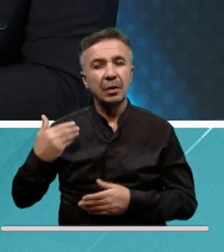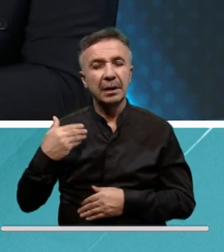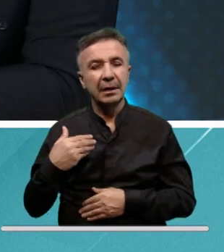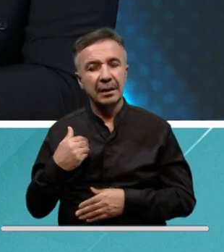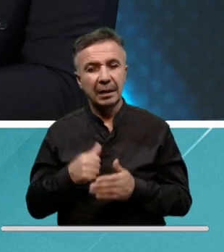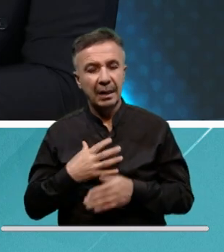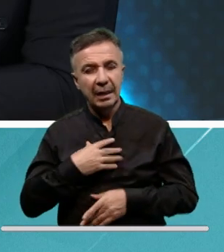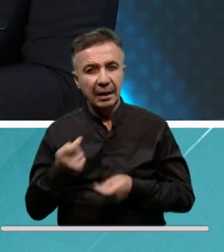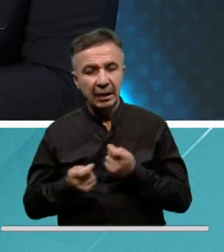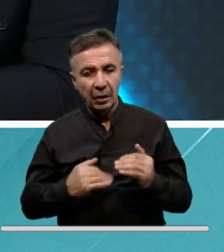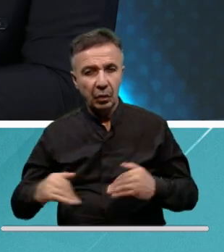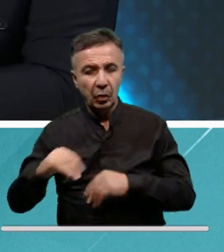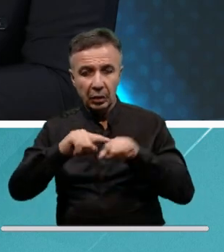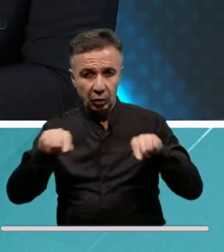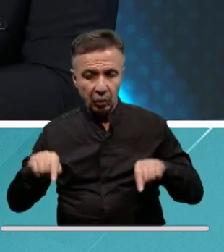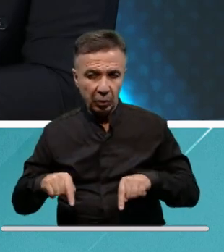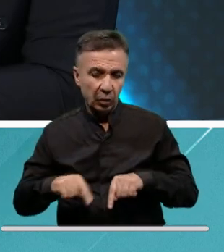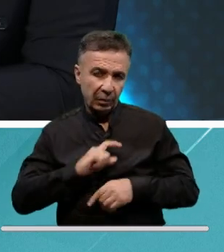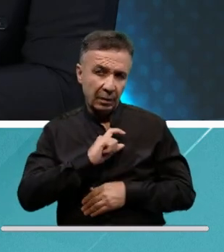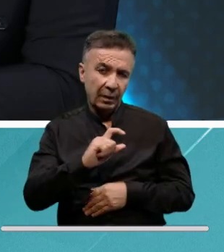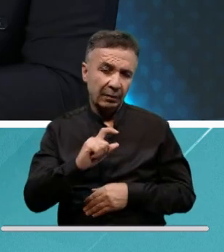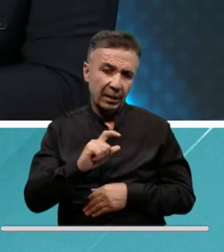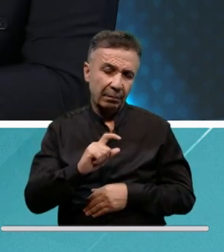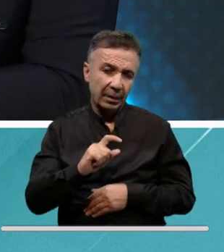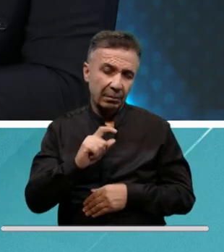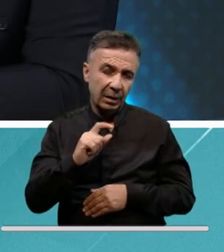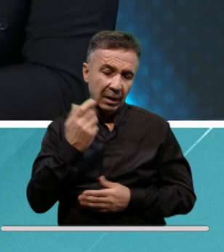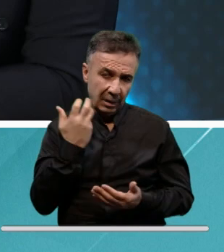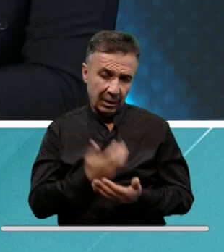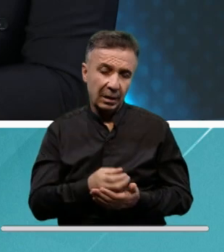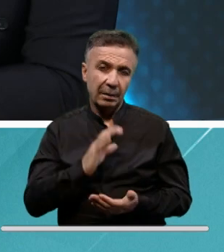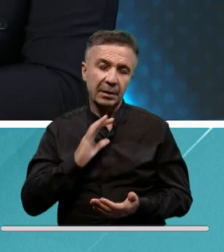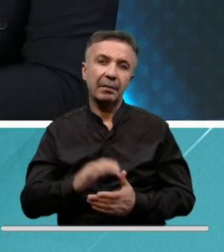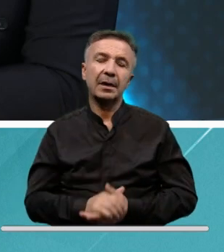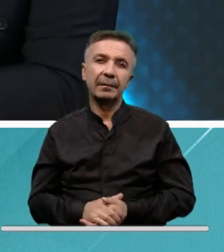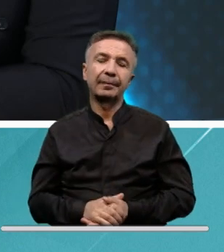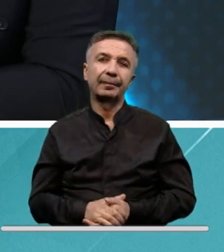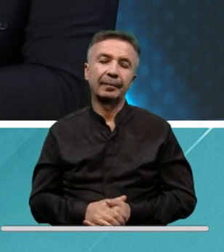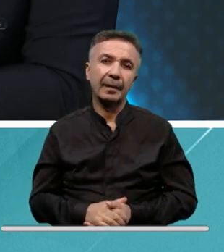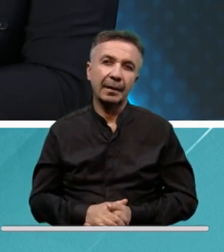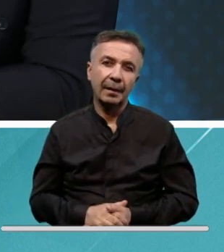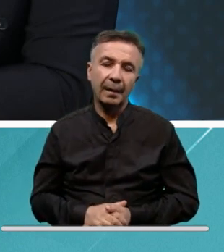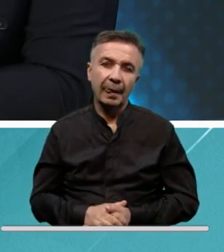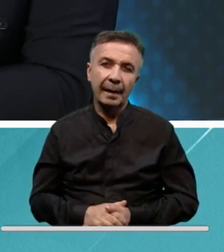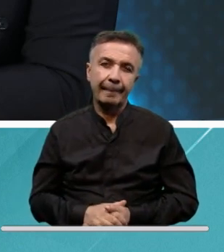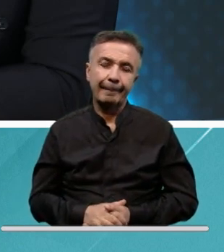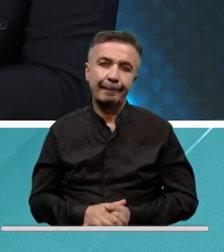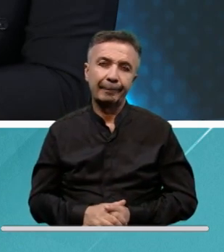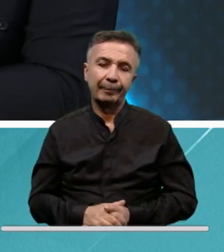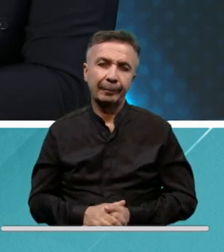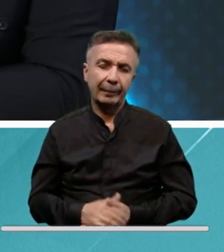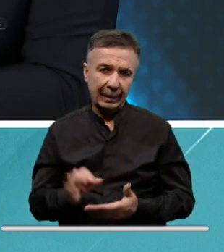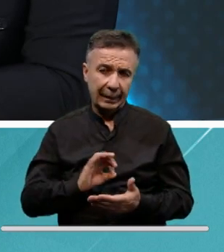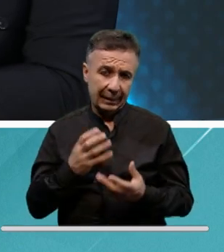yüksek kurulunun vermiş olduğu fetvalar Efendim Bizim kayıtlarımızda Eee bulunmaktadır yazılı